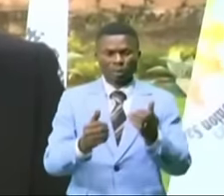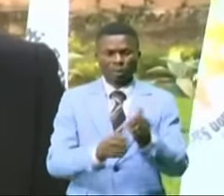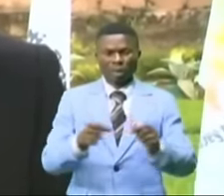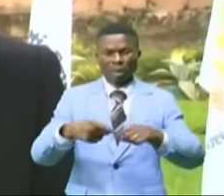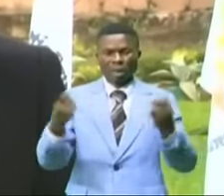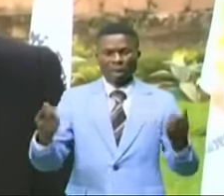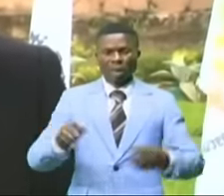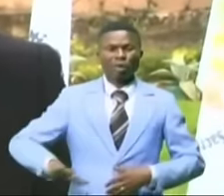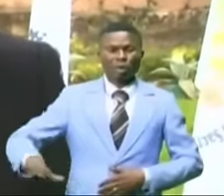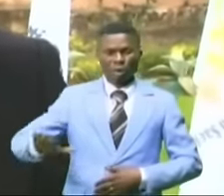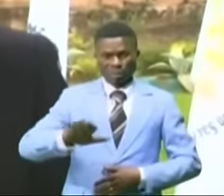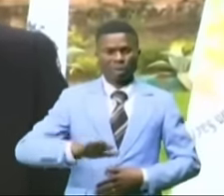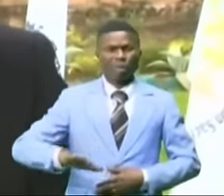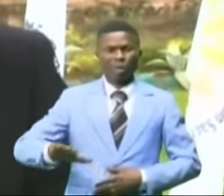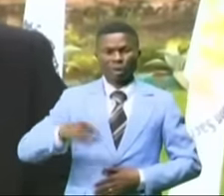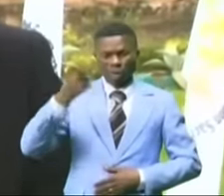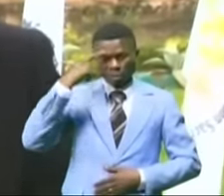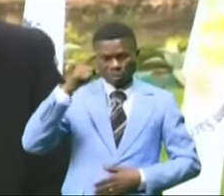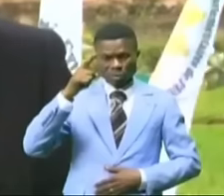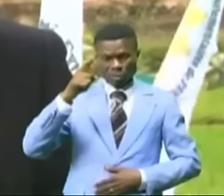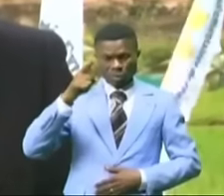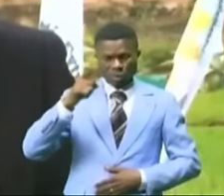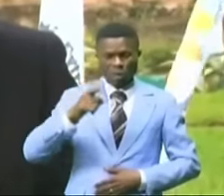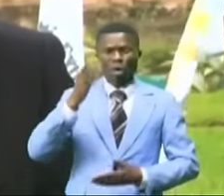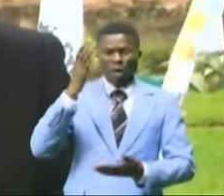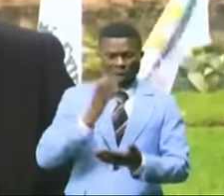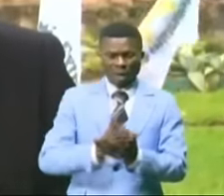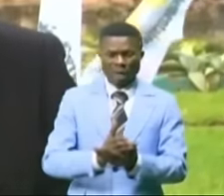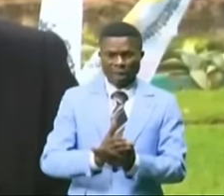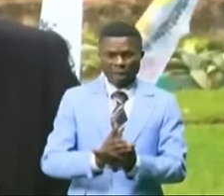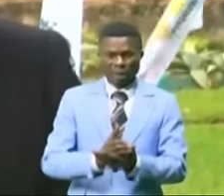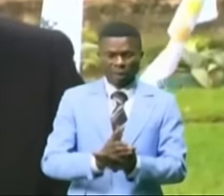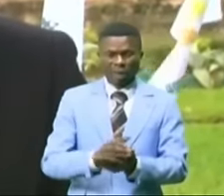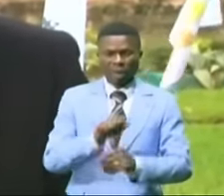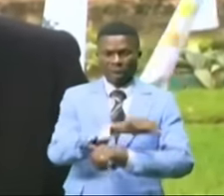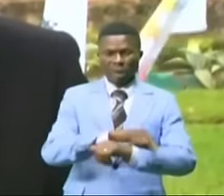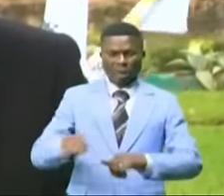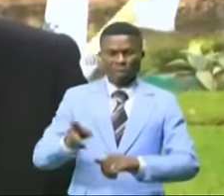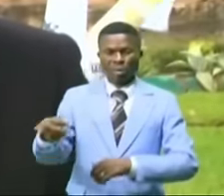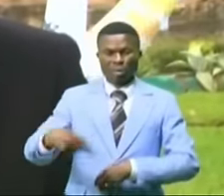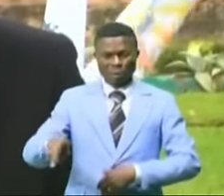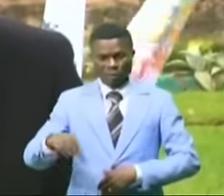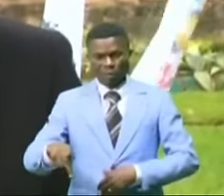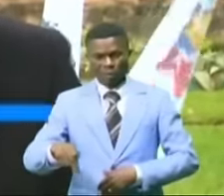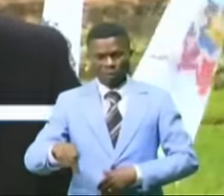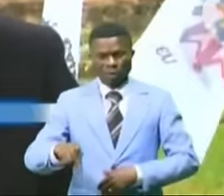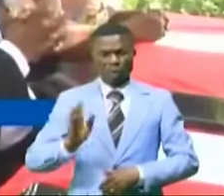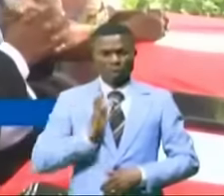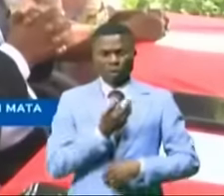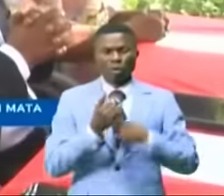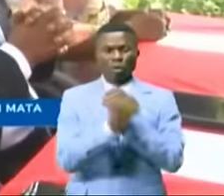la République pour faire main basse sur les institutions provinciales de